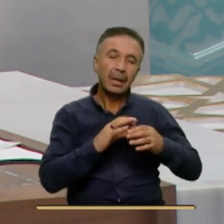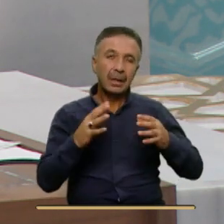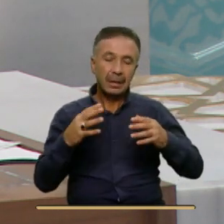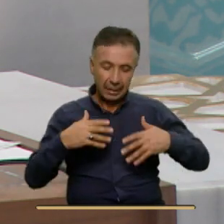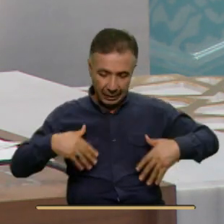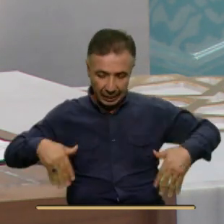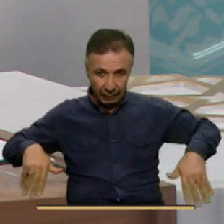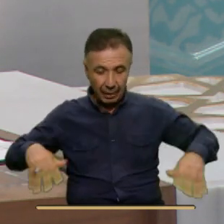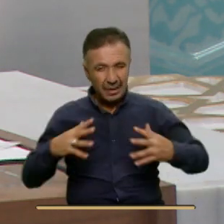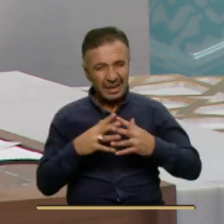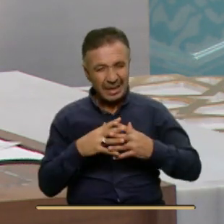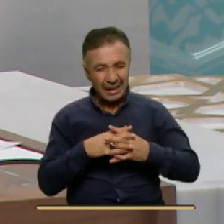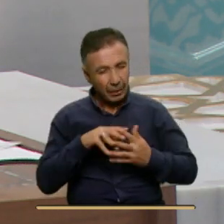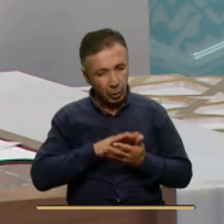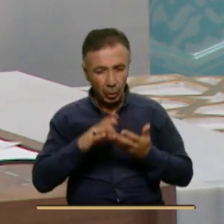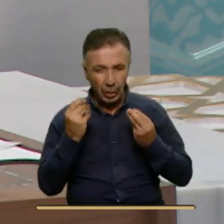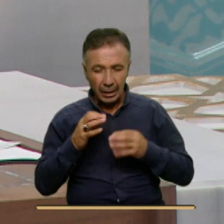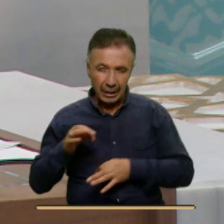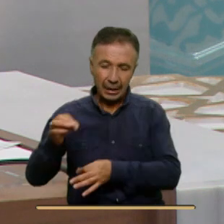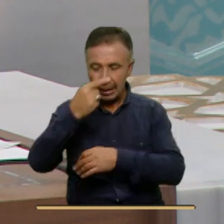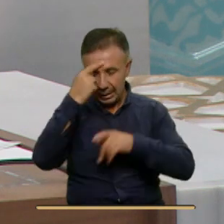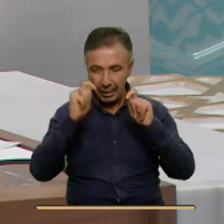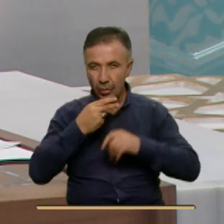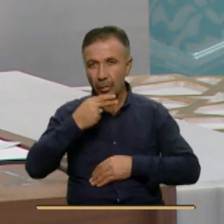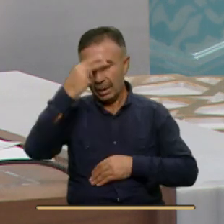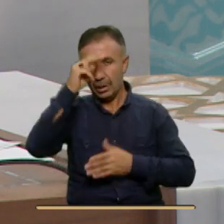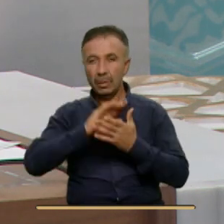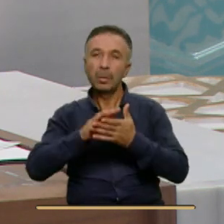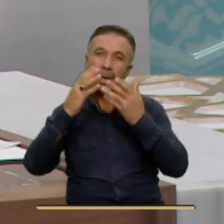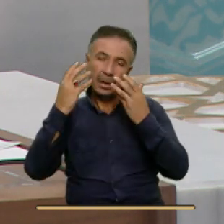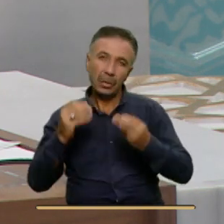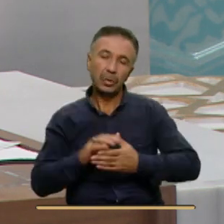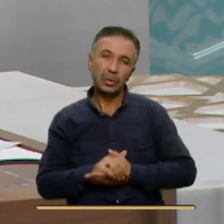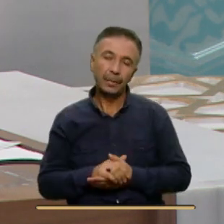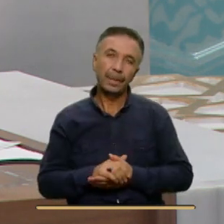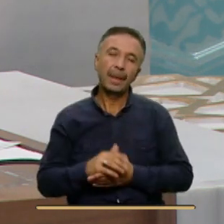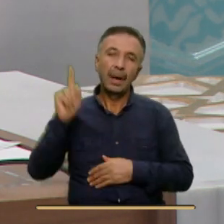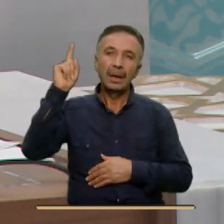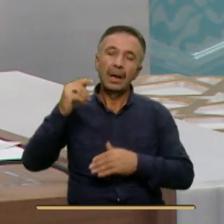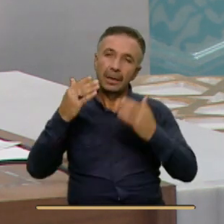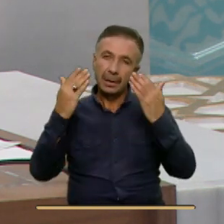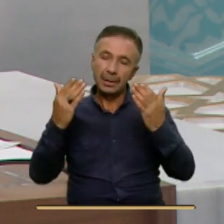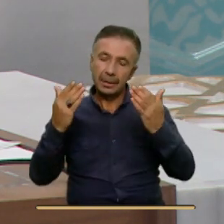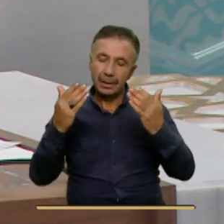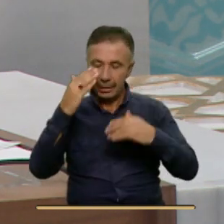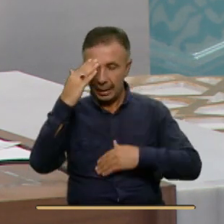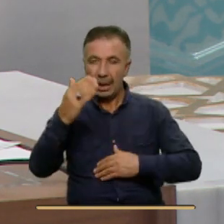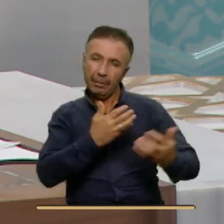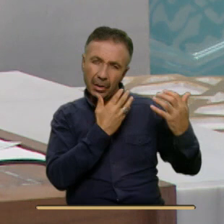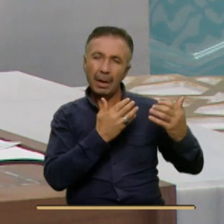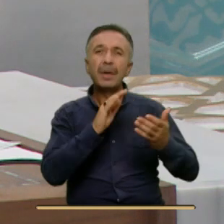ve düzgün tutanlardan eylesin. Cumanız mübarek olsun inşallah. Allah'ın selamı, rahmeti,